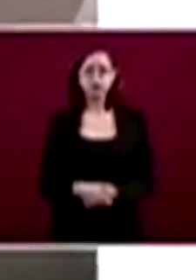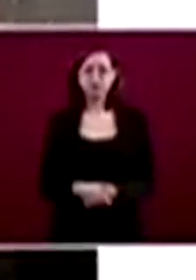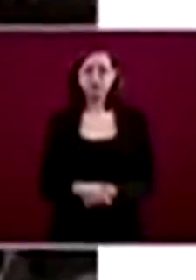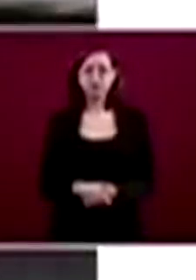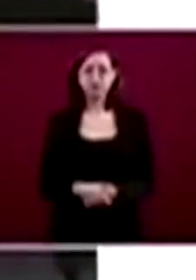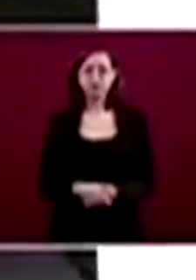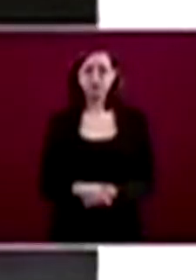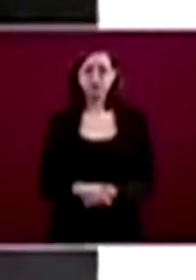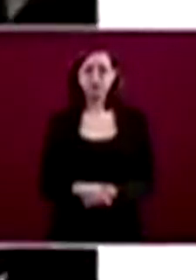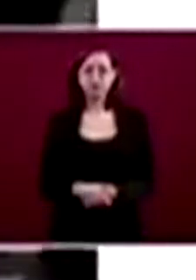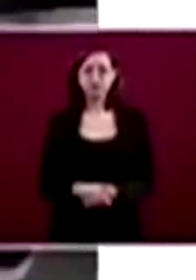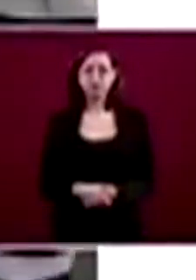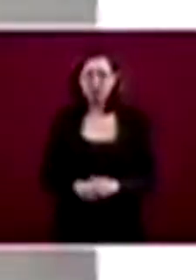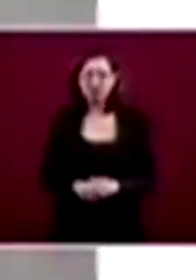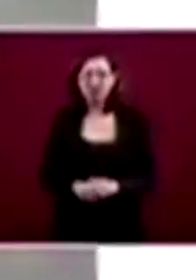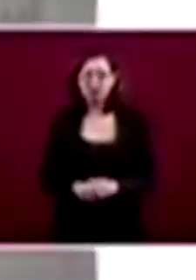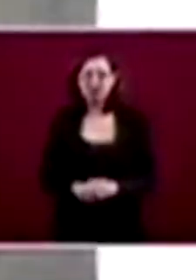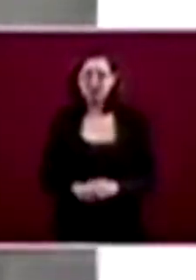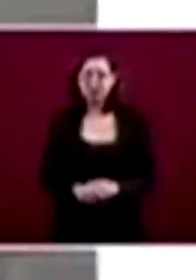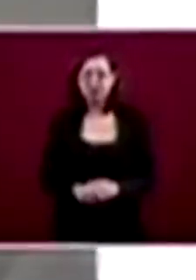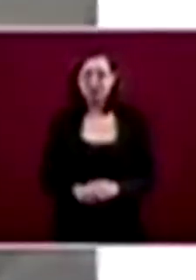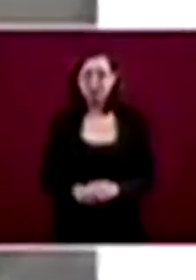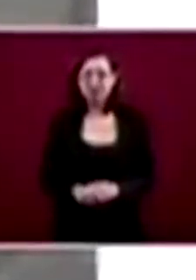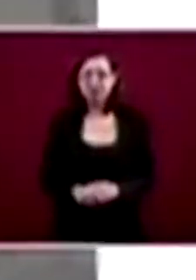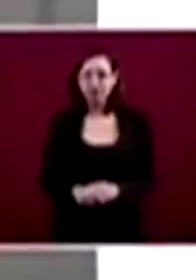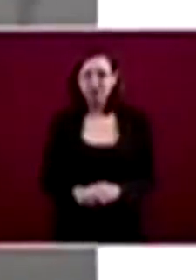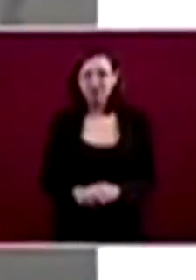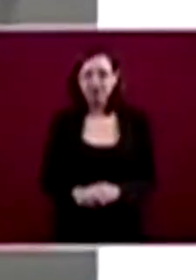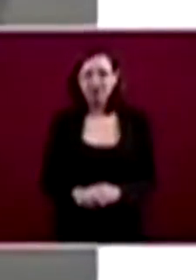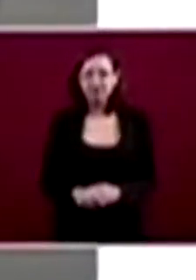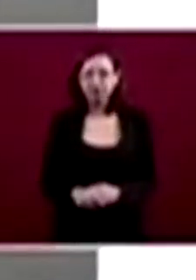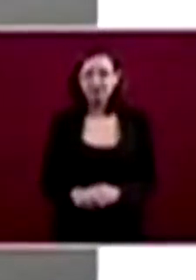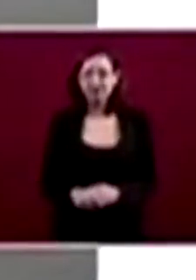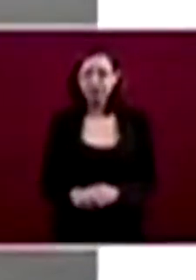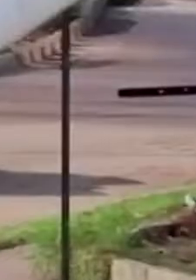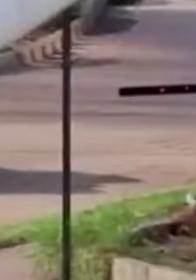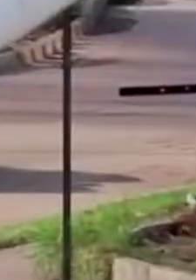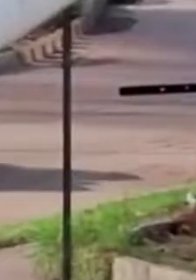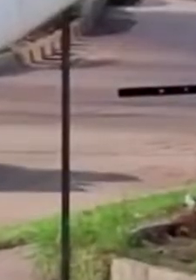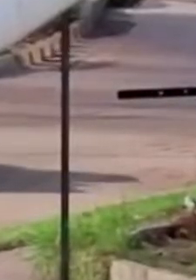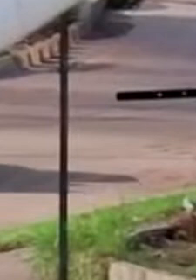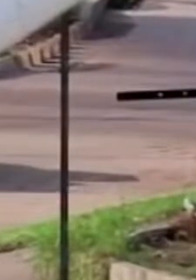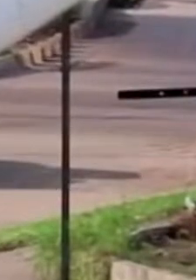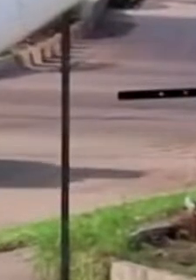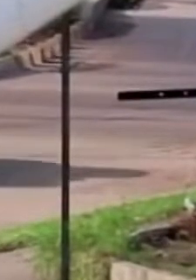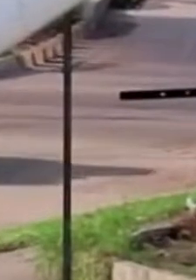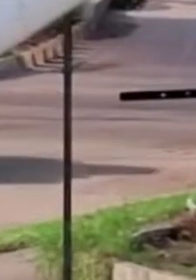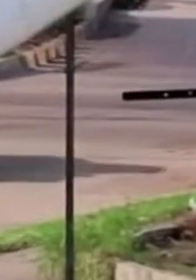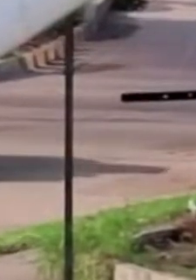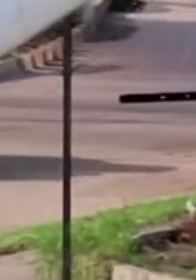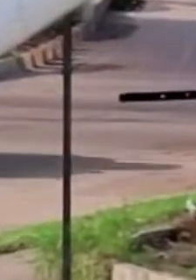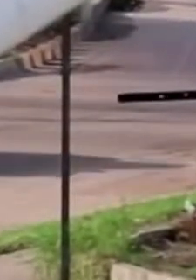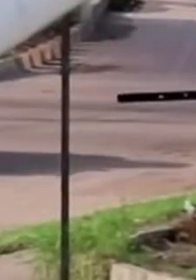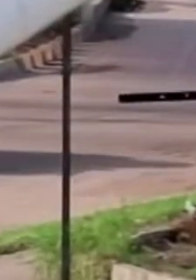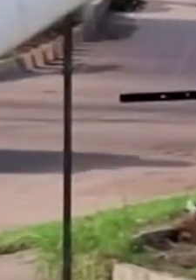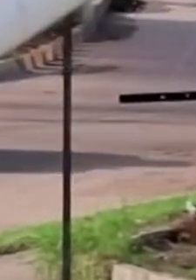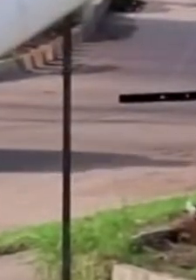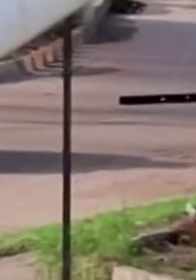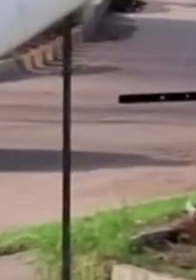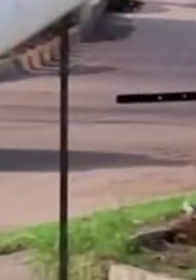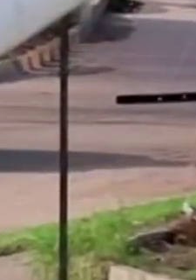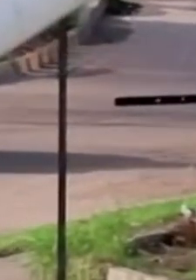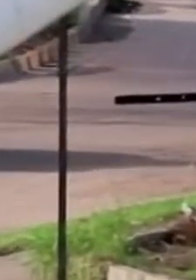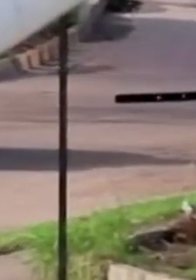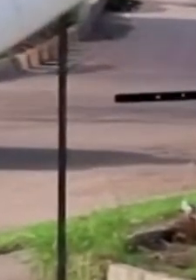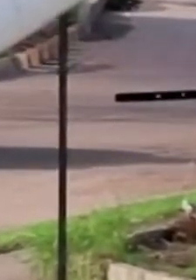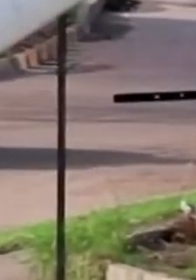haben, ihre gewalttätigen Reaktionen auf seine Festnahme abzubrechen. Wörtlich soll er gesagt haben: Blas das Ganze ab, ich habe